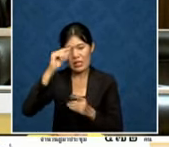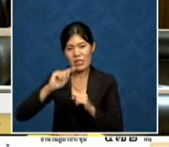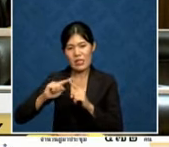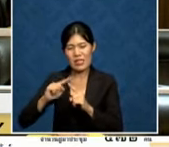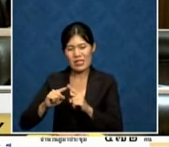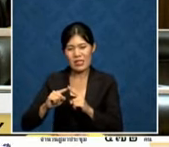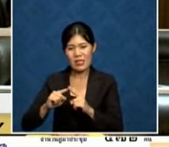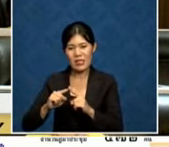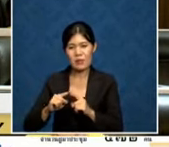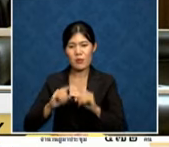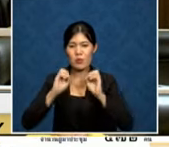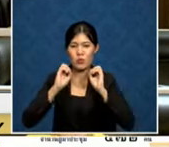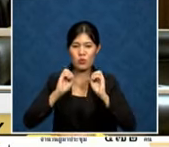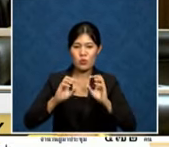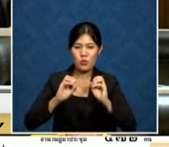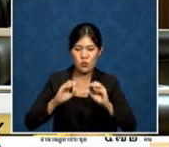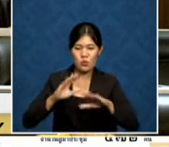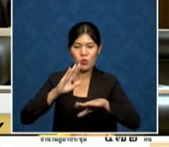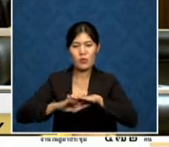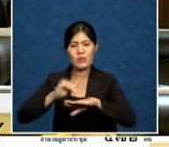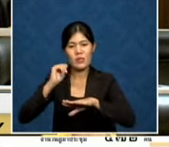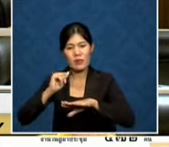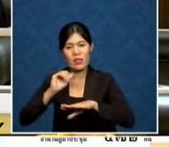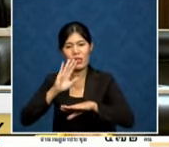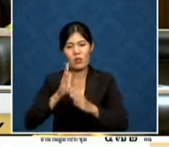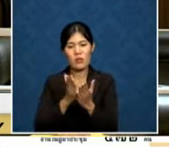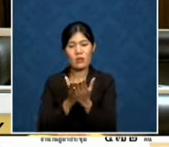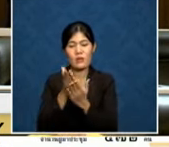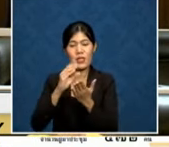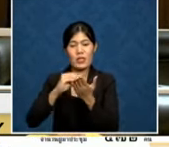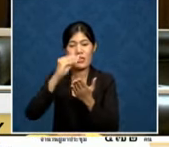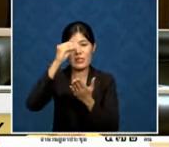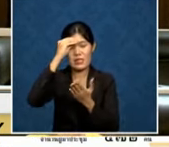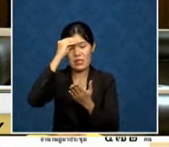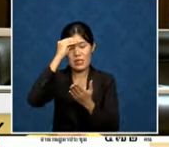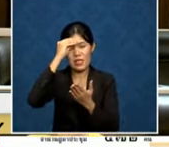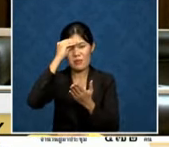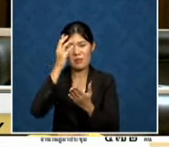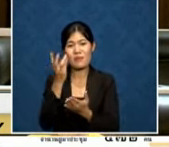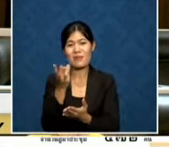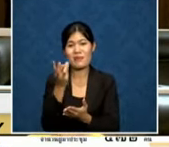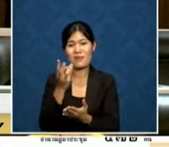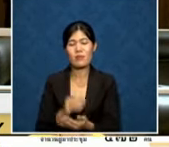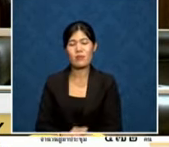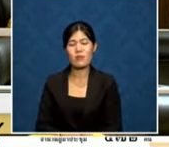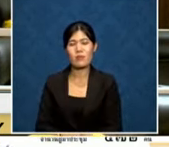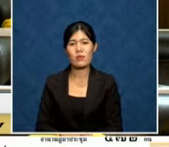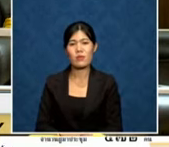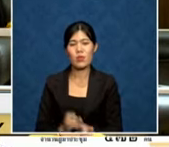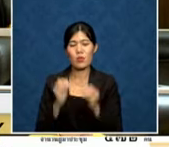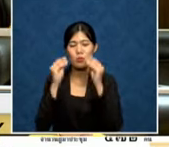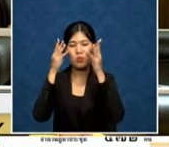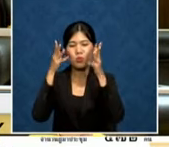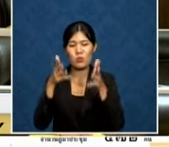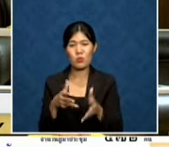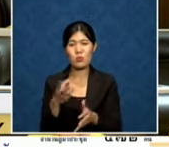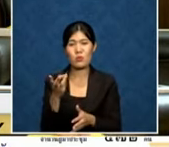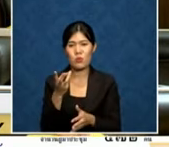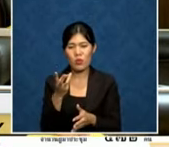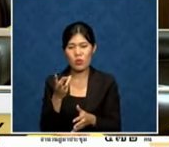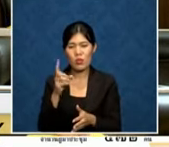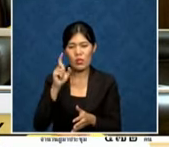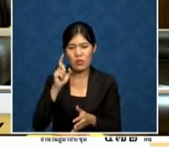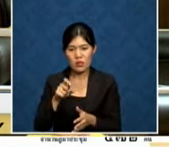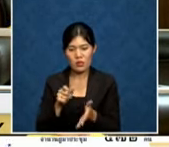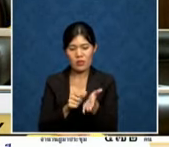ที่มีความเชี่ยวชาญเฉพาะทางซึ่งชี้ให้เห็นข่าวว่าการลดการขาดแคลนครูเป็นหนึ่งในโจทย์สำคัญ